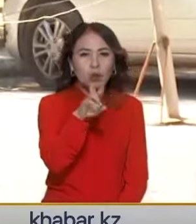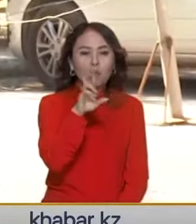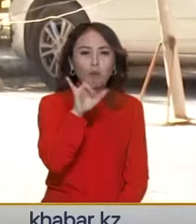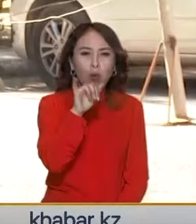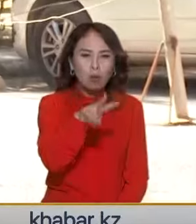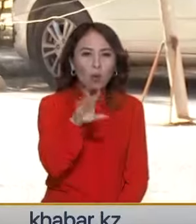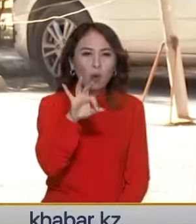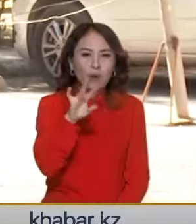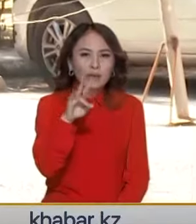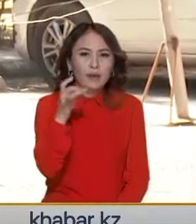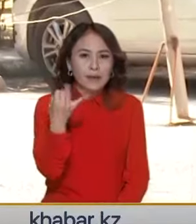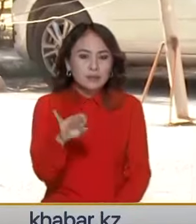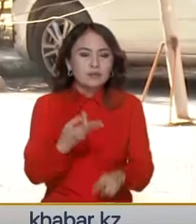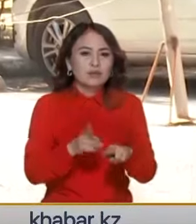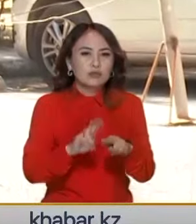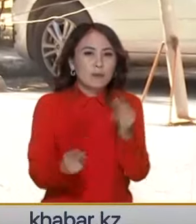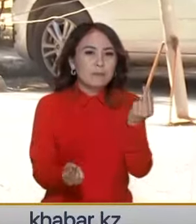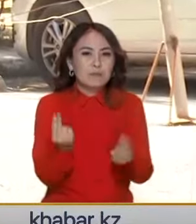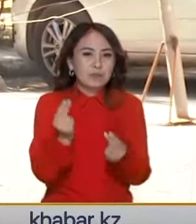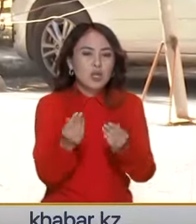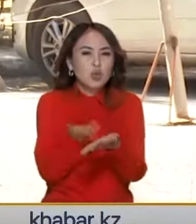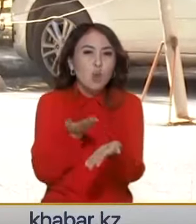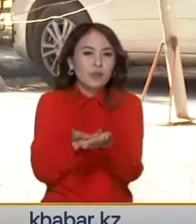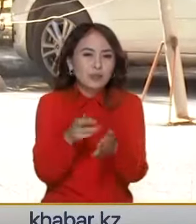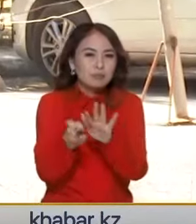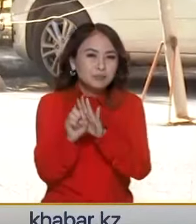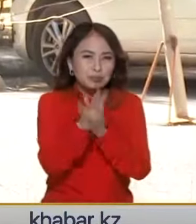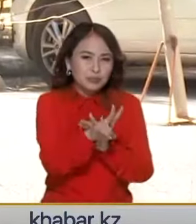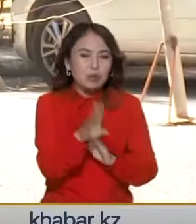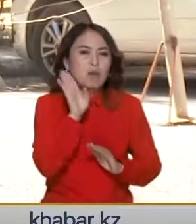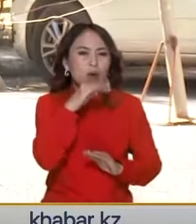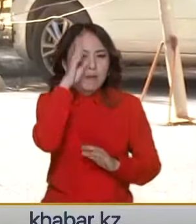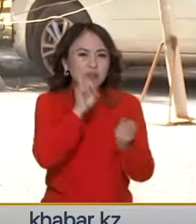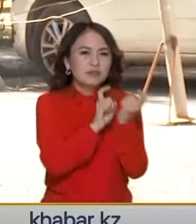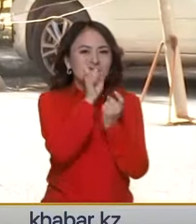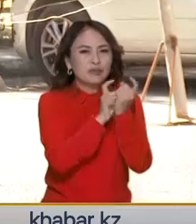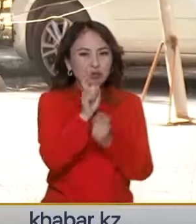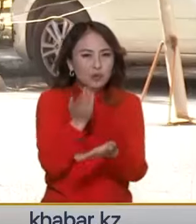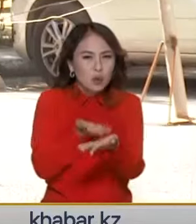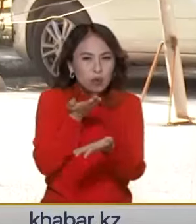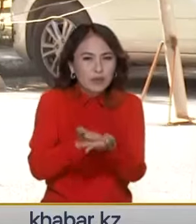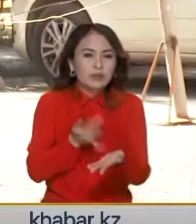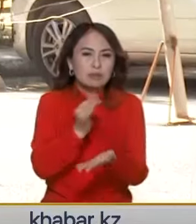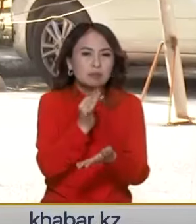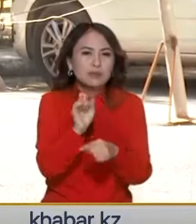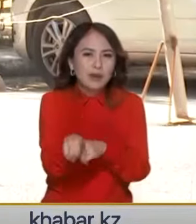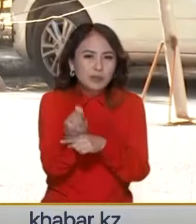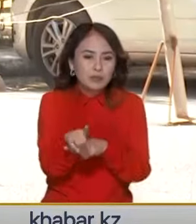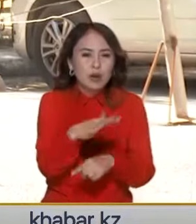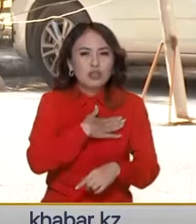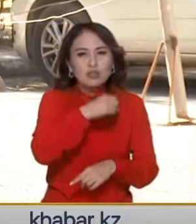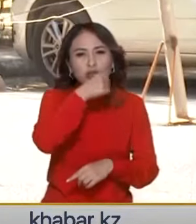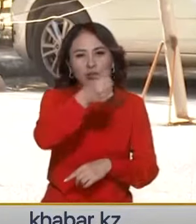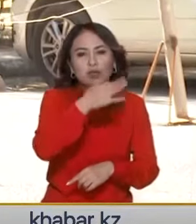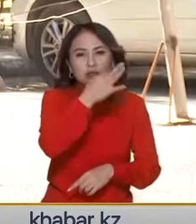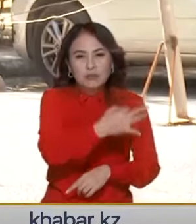деген ойын шығып жатыр. Онда балаларды үйден қашып кетуге, ата-анаға қарсы шығуға тапсырмалар береді екен. Маған оны үлкен ұлым айтты,